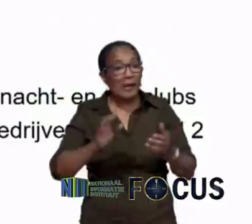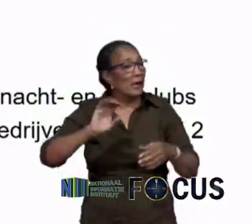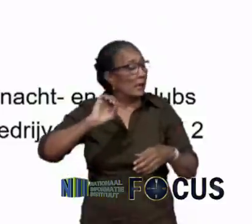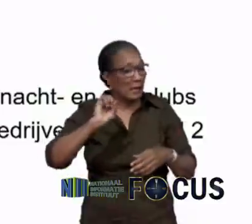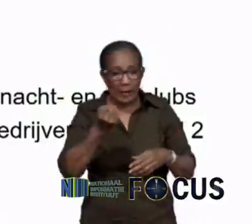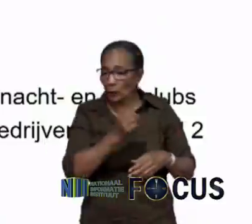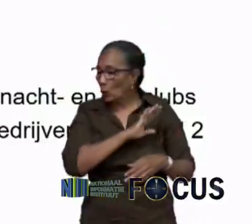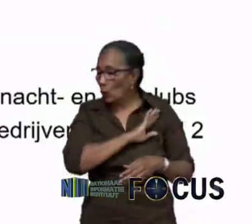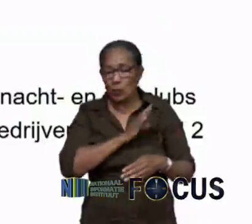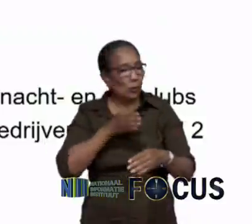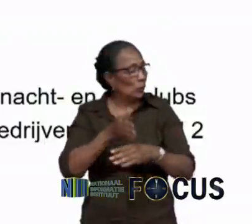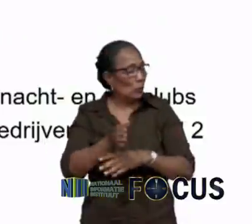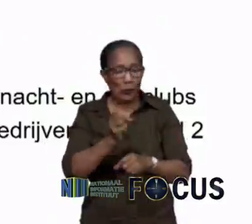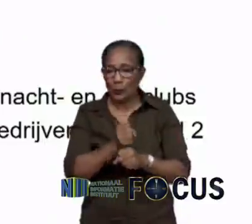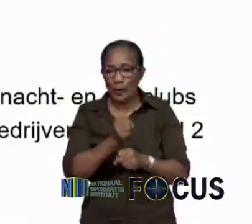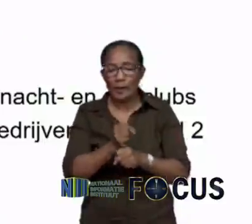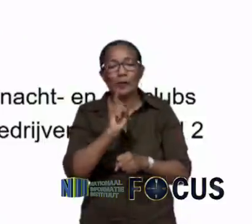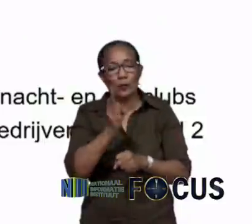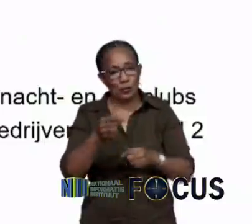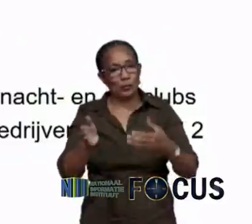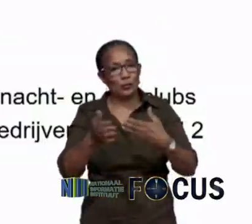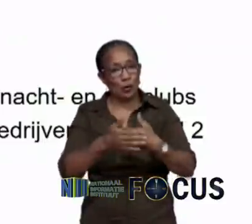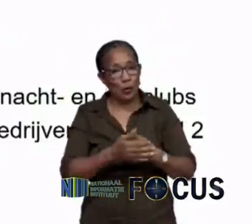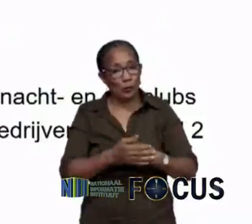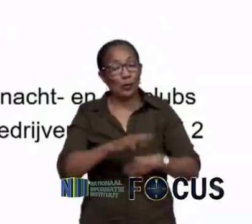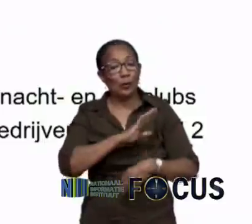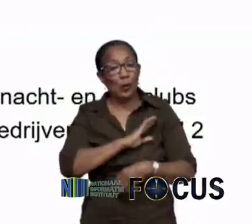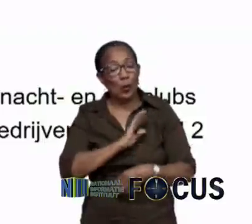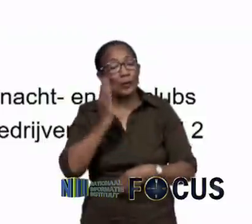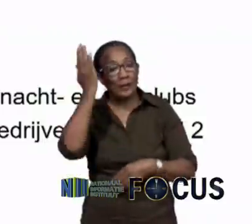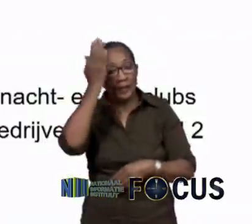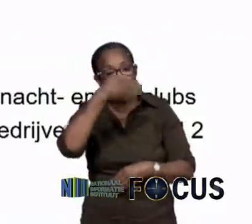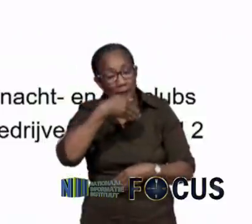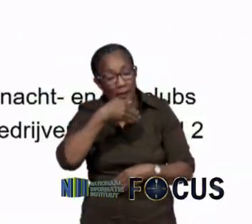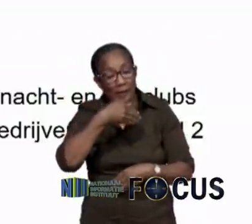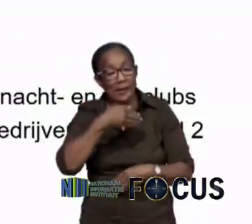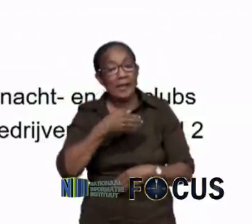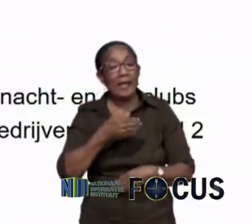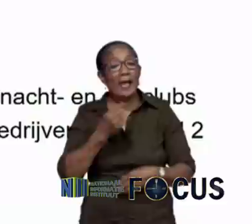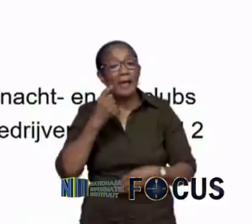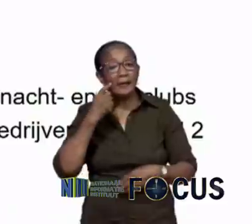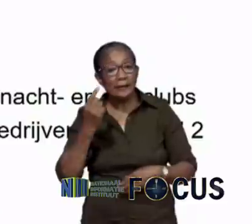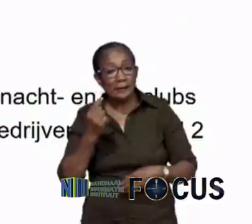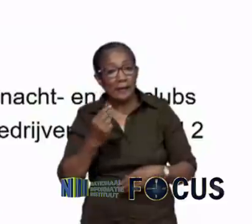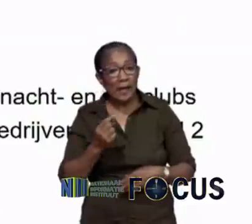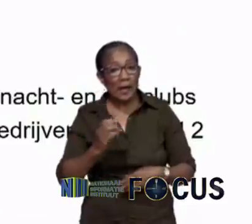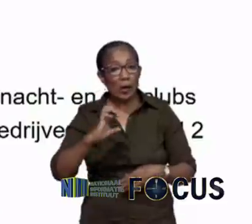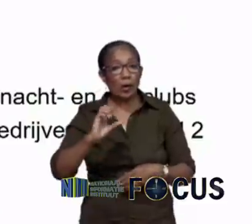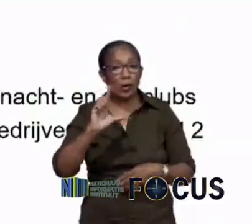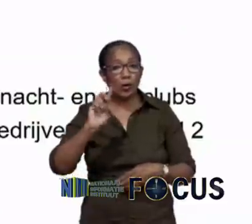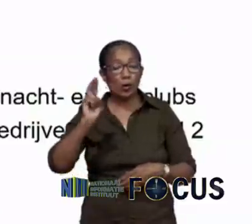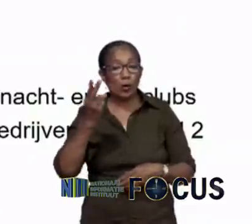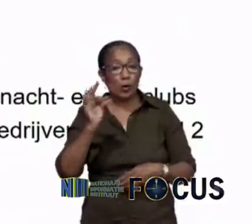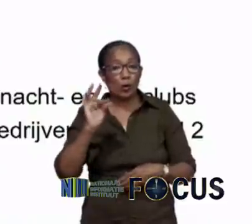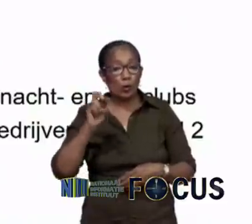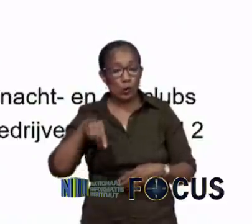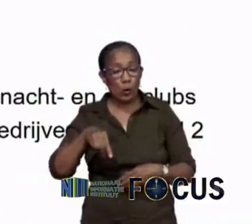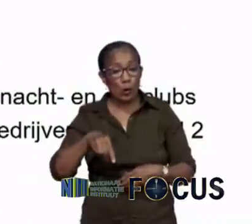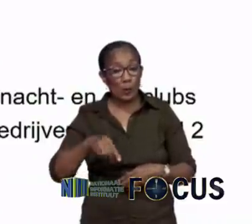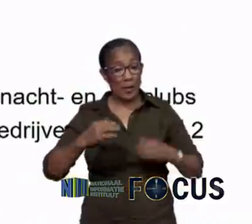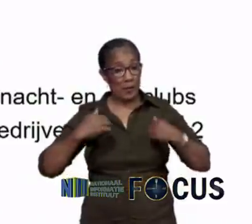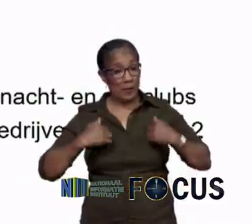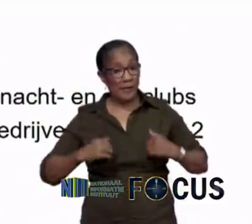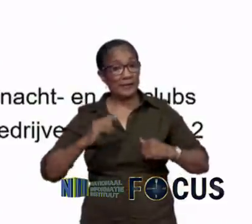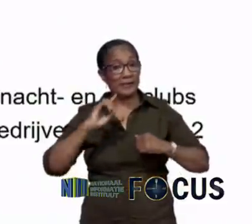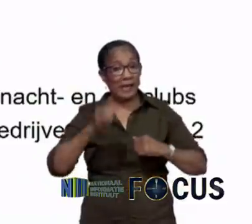dat no ka opo. Ook to de nacht na nga dagclubs, ook te noka opo. U sap de mooi presidati pesma ek